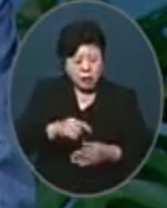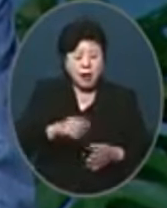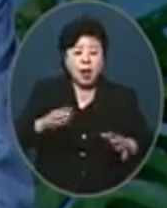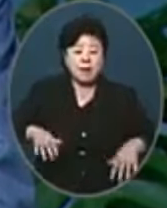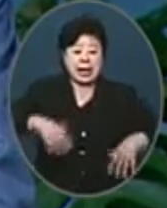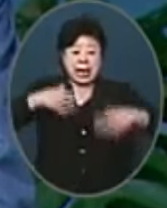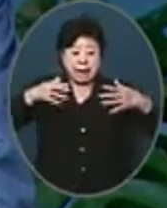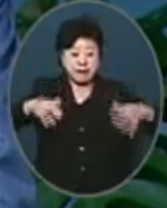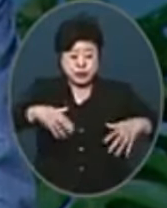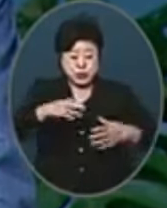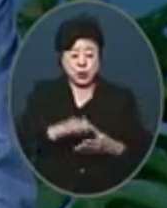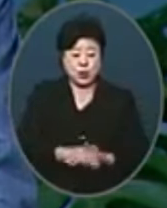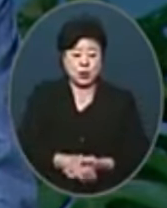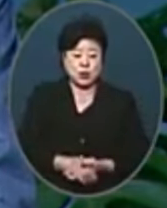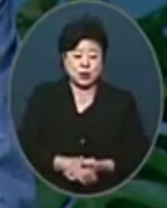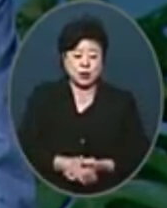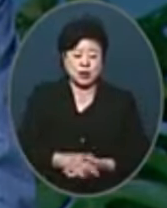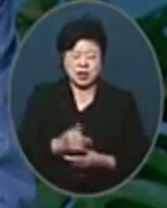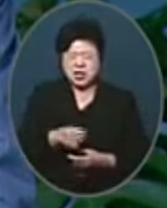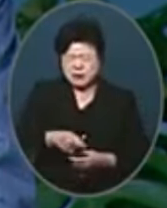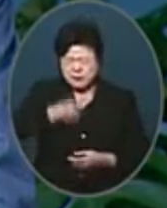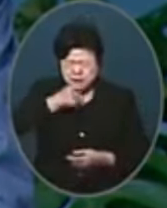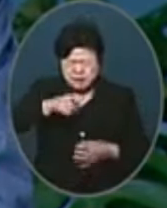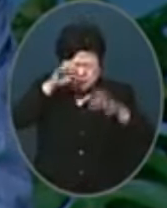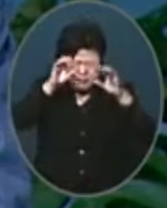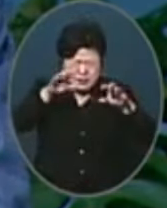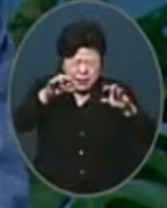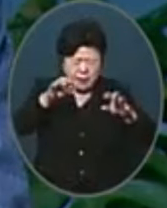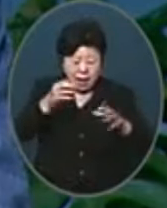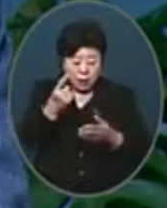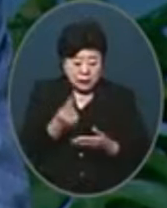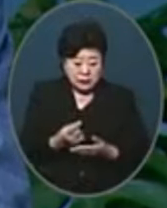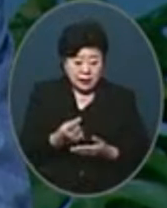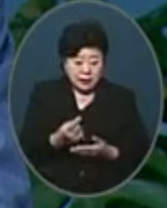바람이 불고 큰 비가 지나갔는데